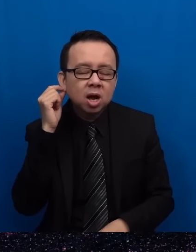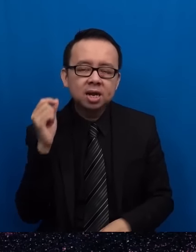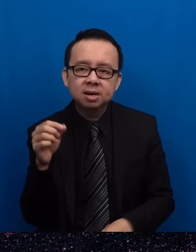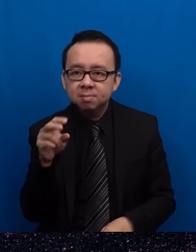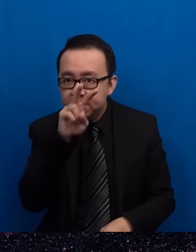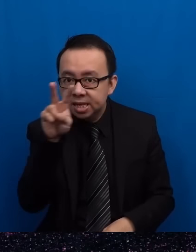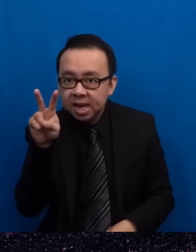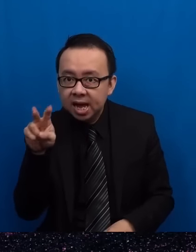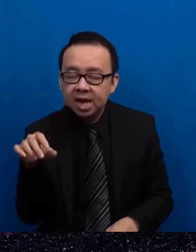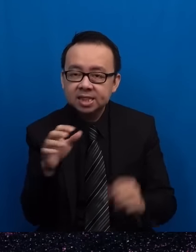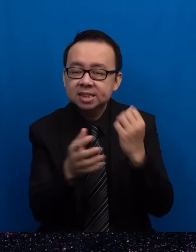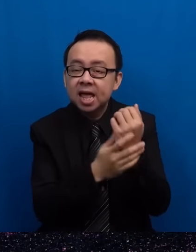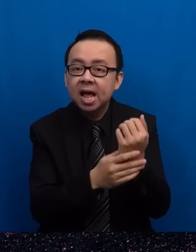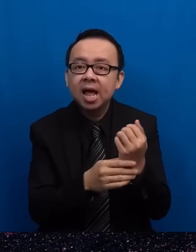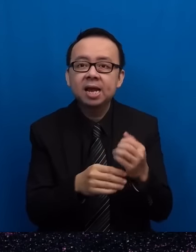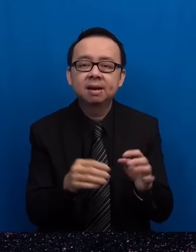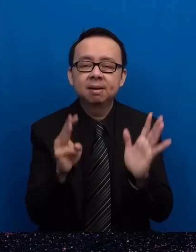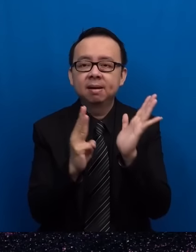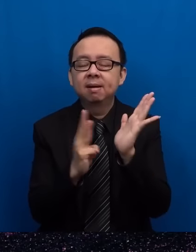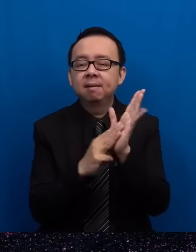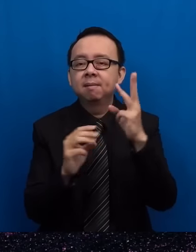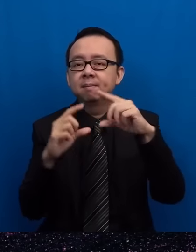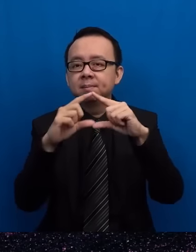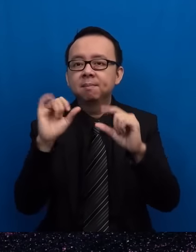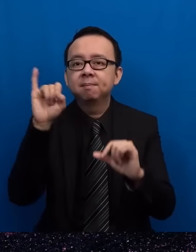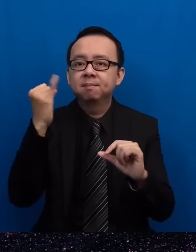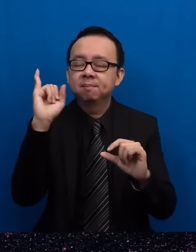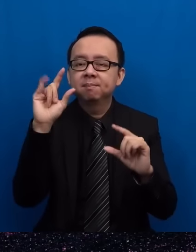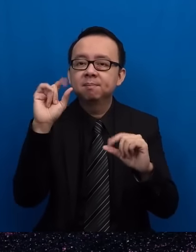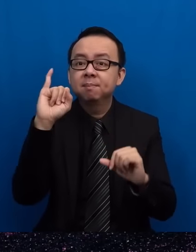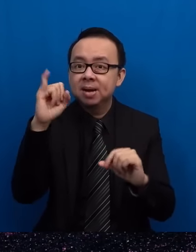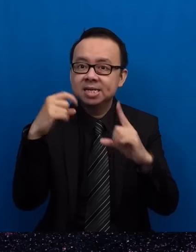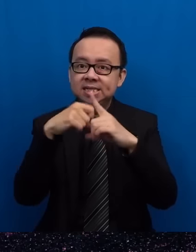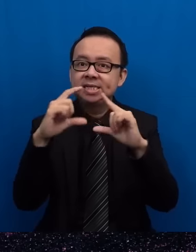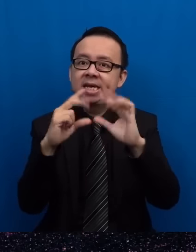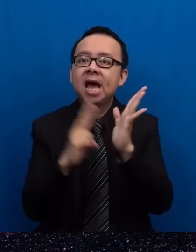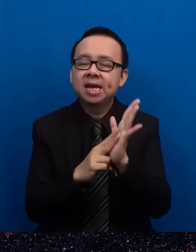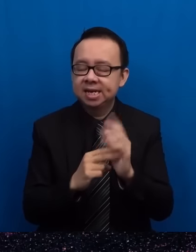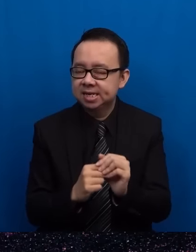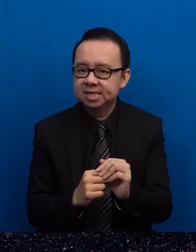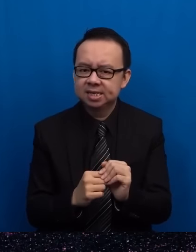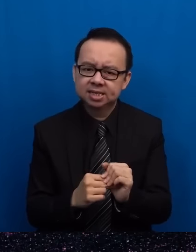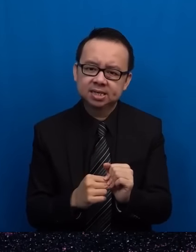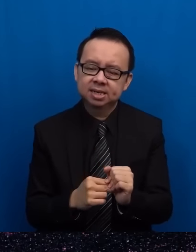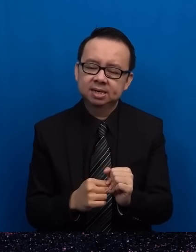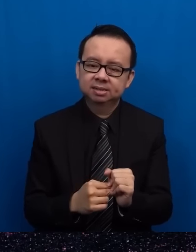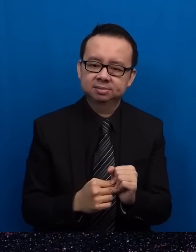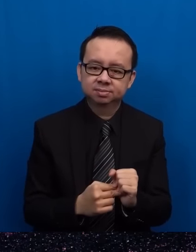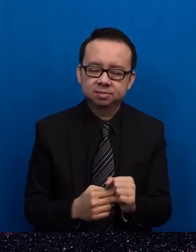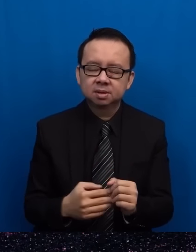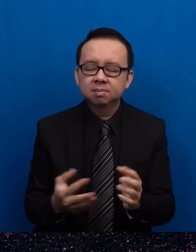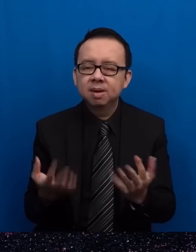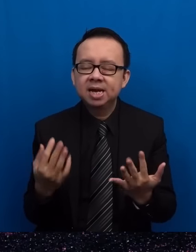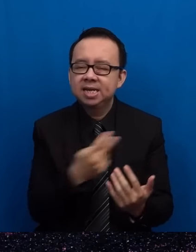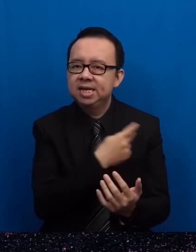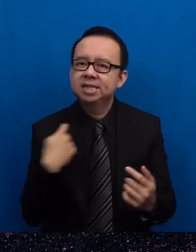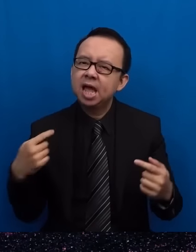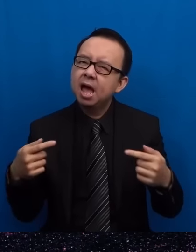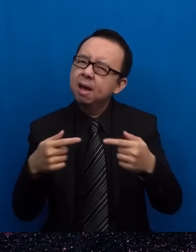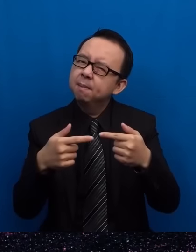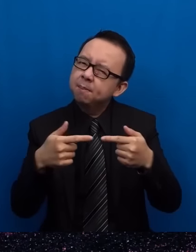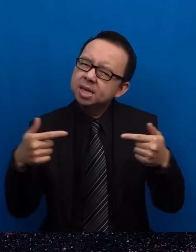majikan wanita, majikannya. Bapak ibu saudara, kembangkan di dalam dirimu panjang sabar.